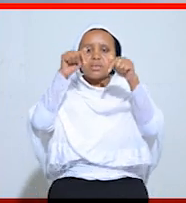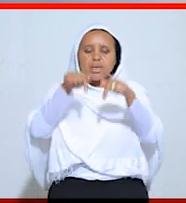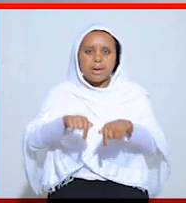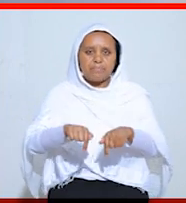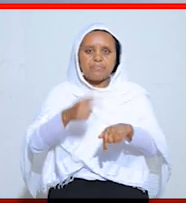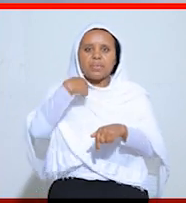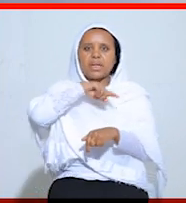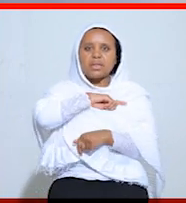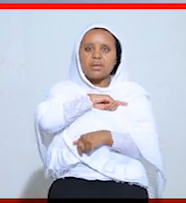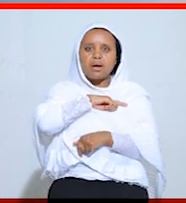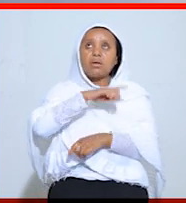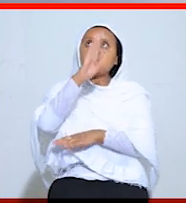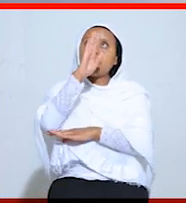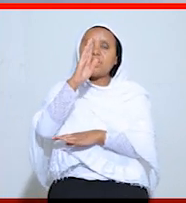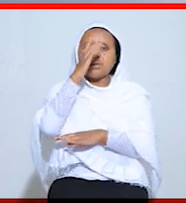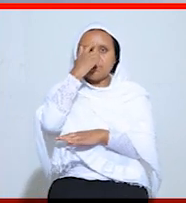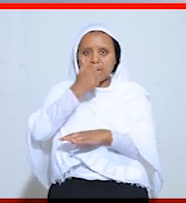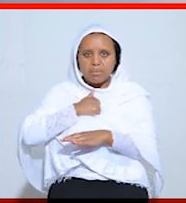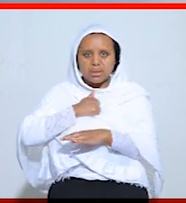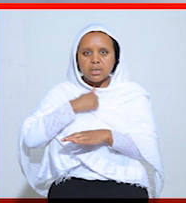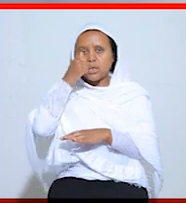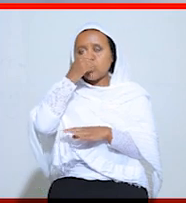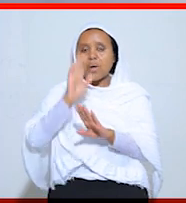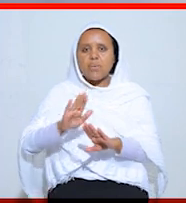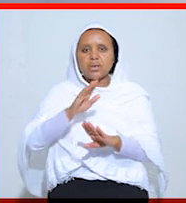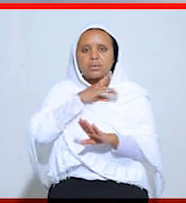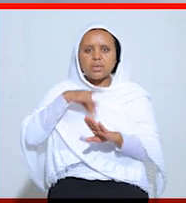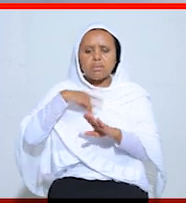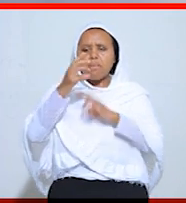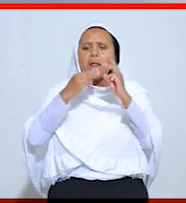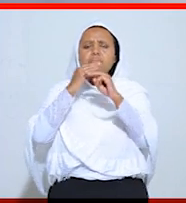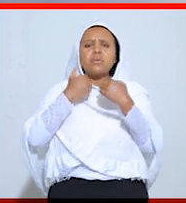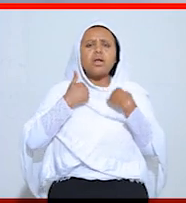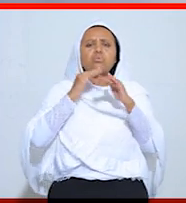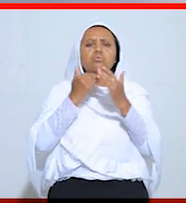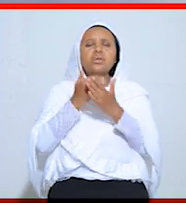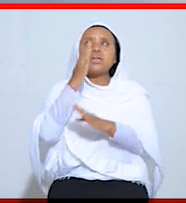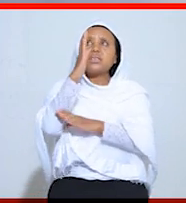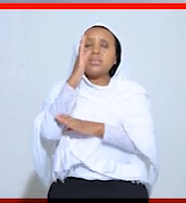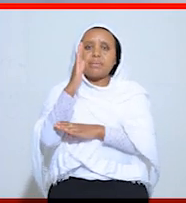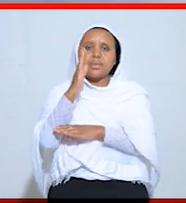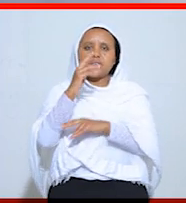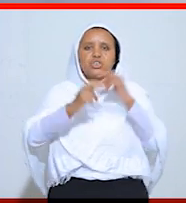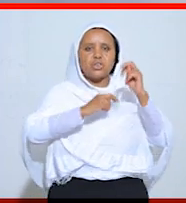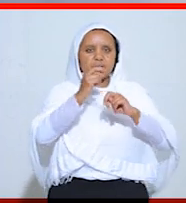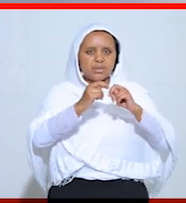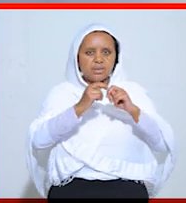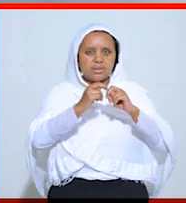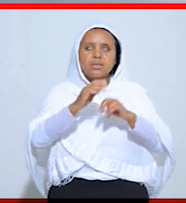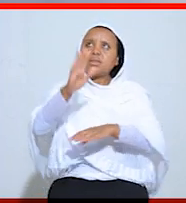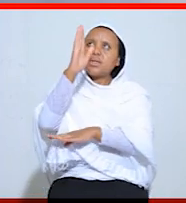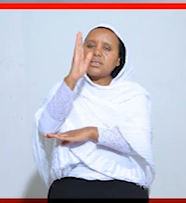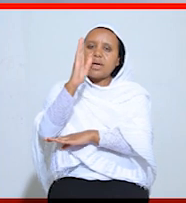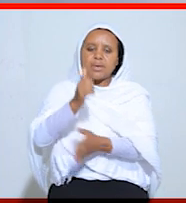ያድናቸውማል። ዛሬም እኛ እግዚአብሔርን የምናመልክ ኢትዮጵያውያን ክርስቲያኖች በዓለም ያለን ሁሉ የእግዚአብሔር